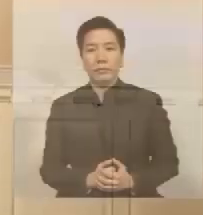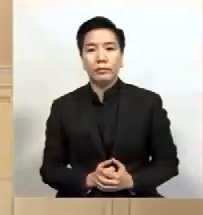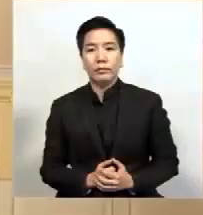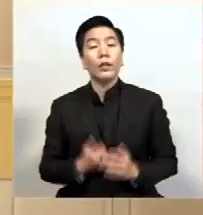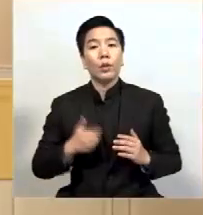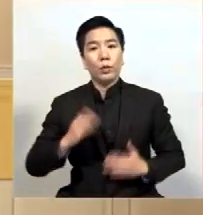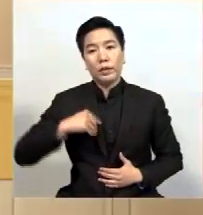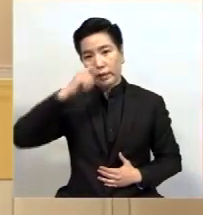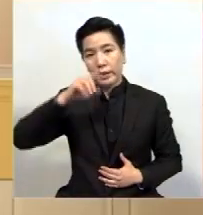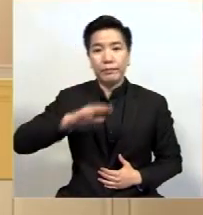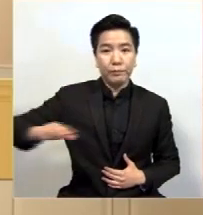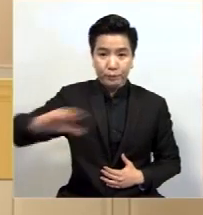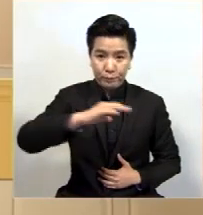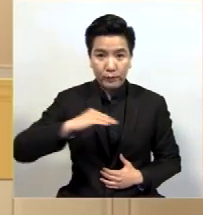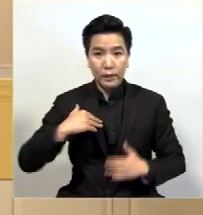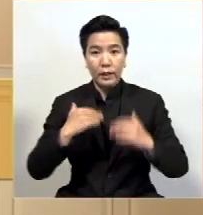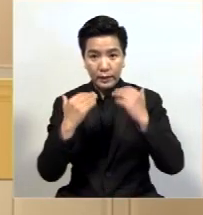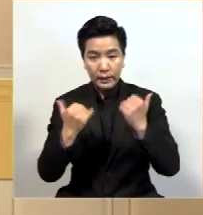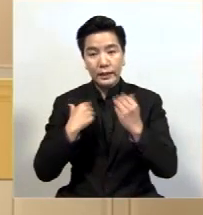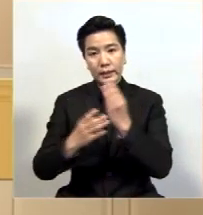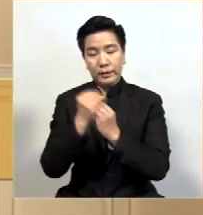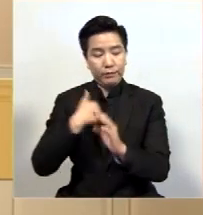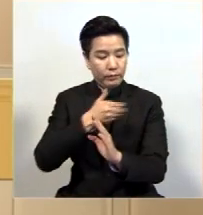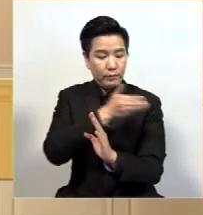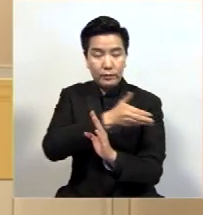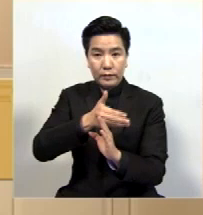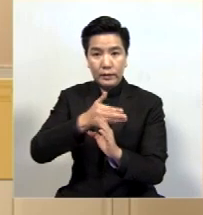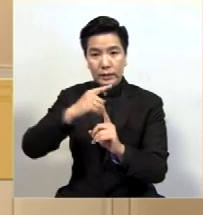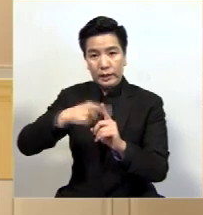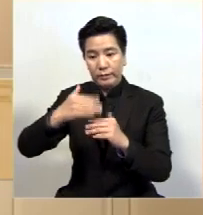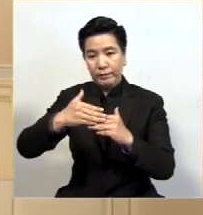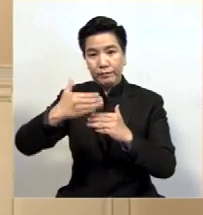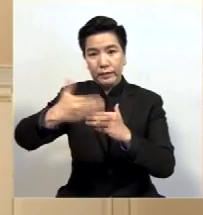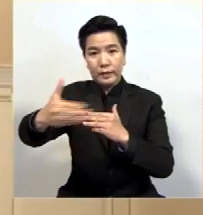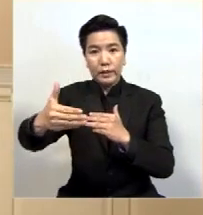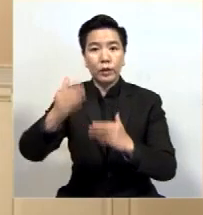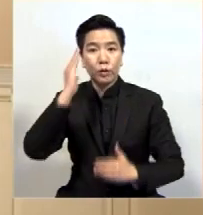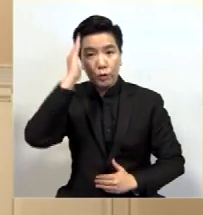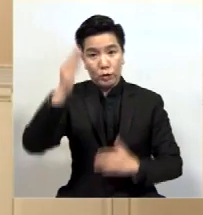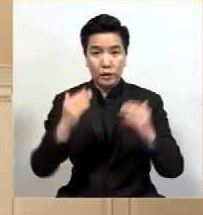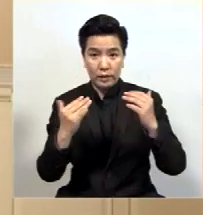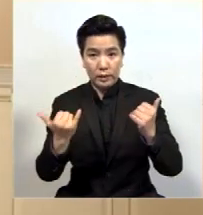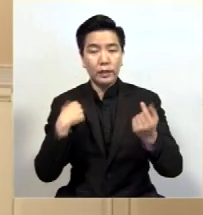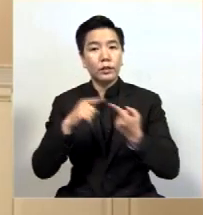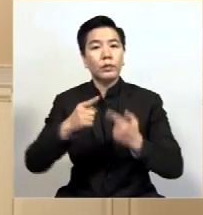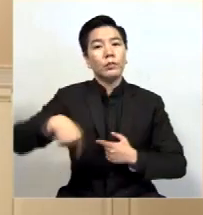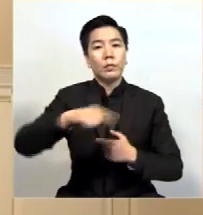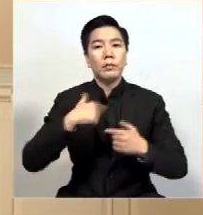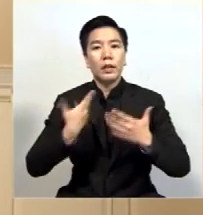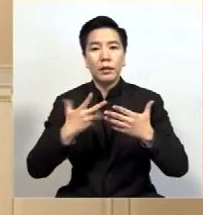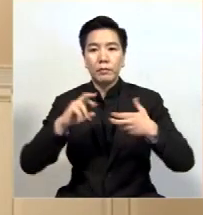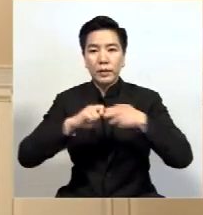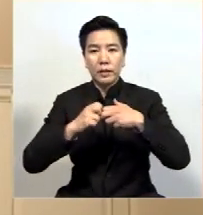พี่น้องประชาชนครับช่วงเวลาหลายสัปดาห์และหลายเดือนข้างหน้าต่อจากนี้ไปเราอาจจะต้องเผชิ